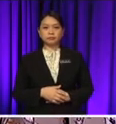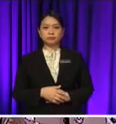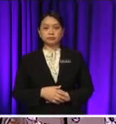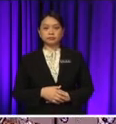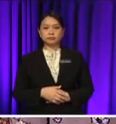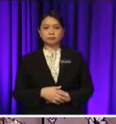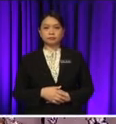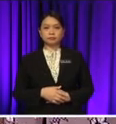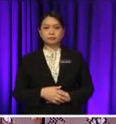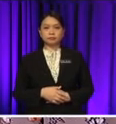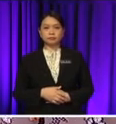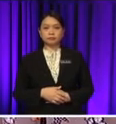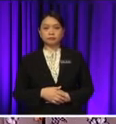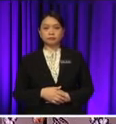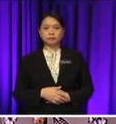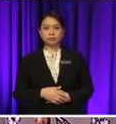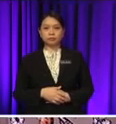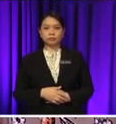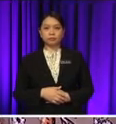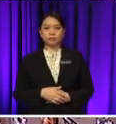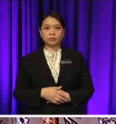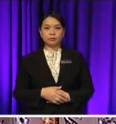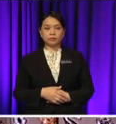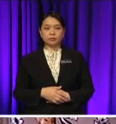juga hari ini